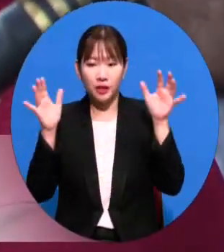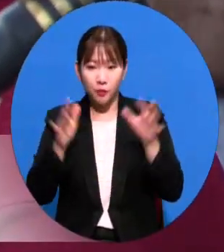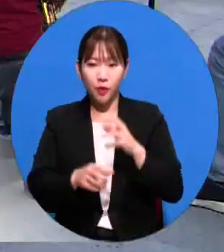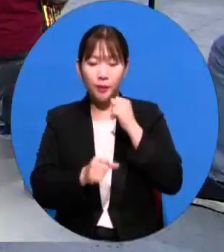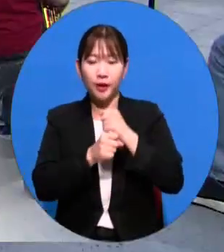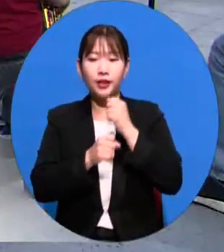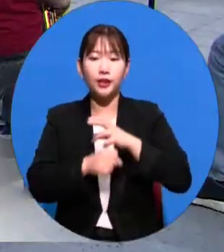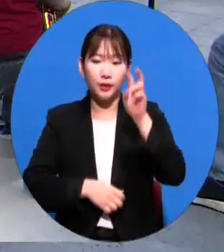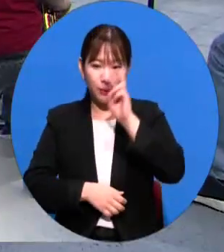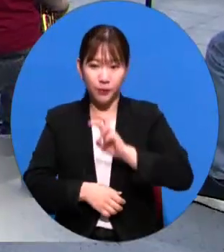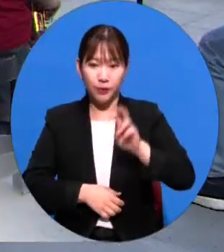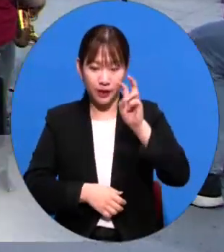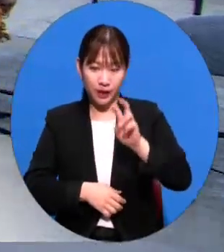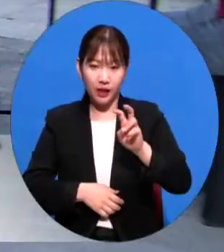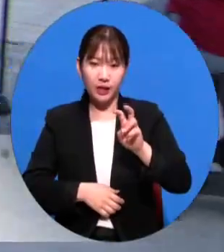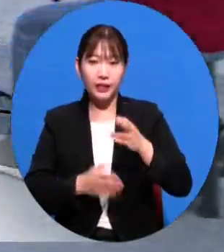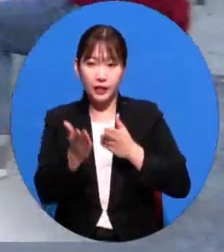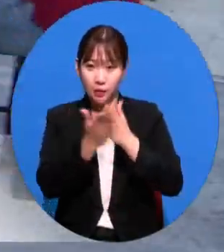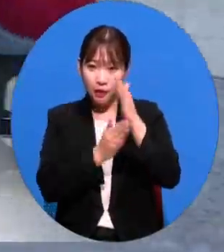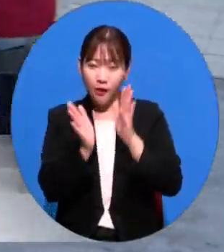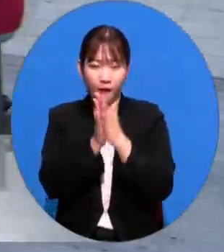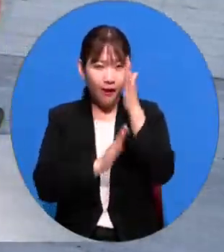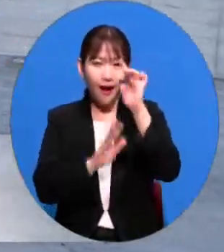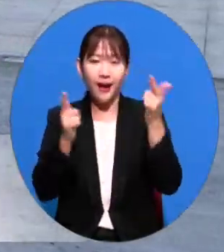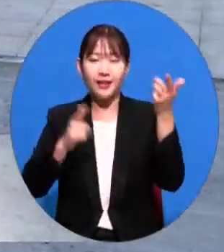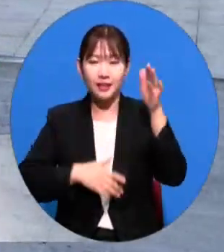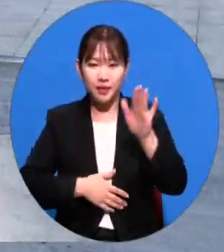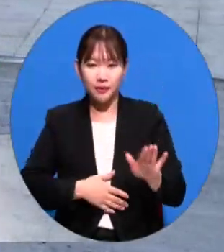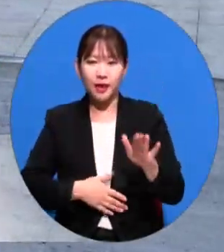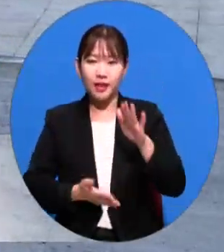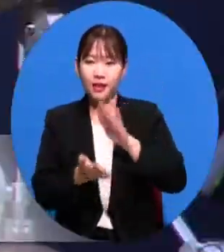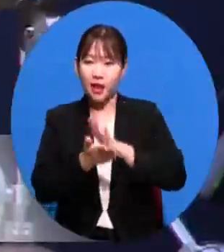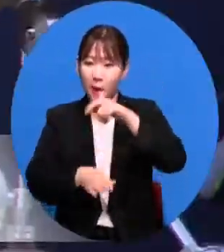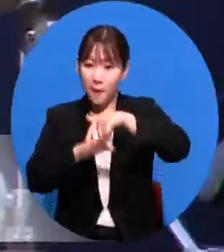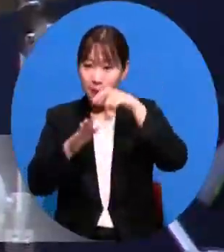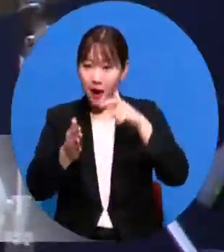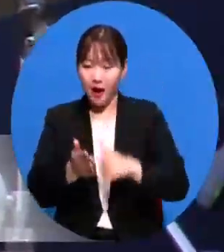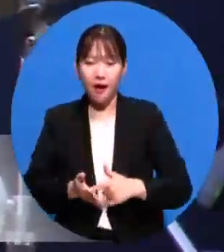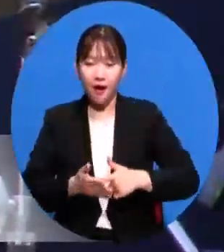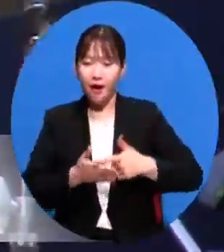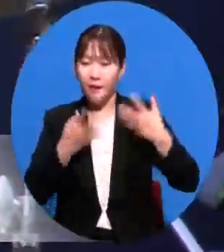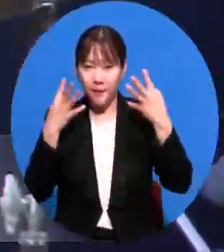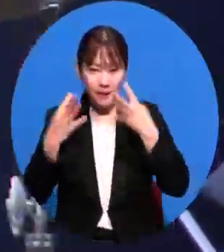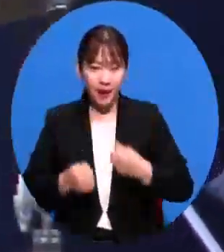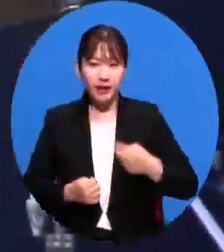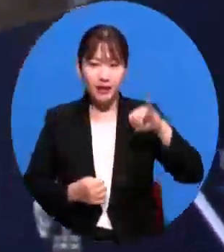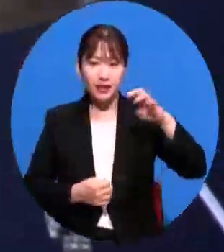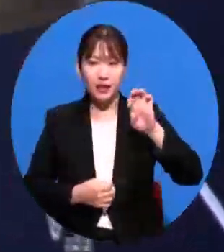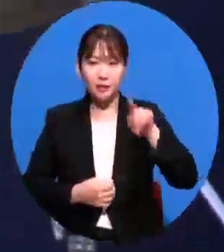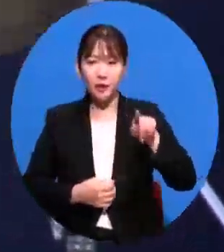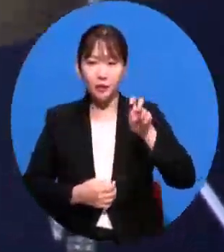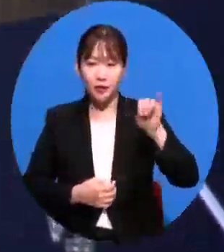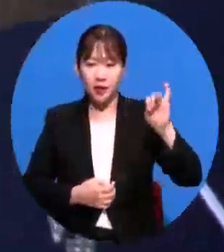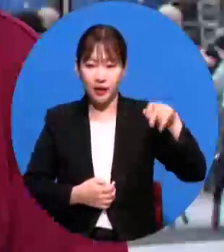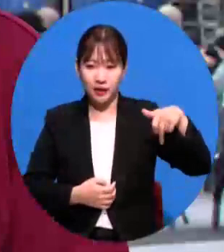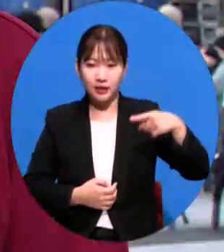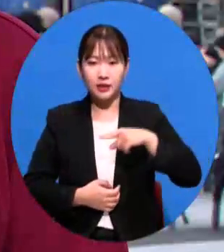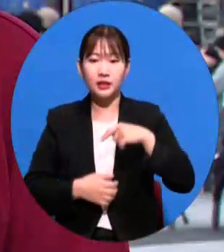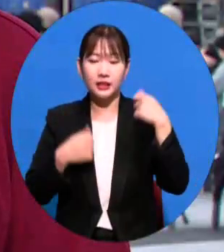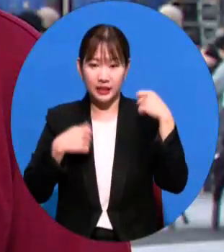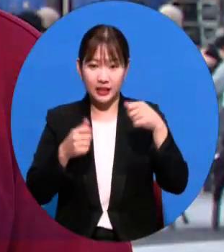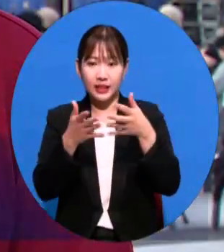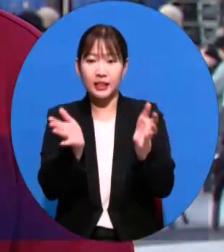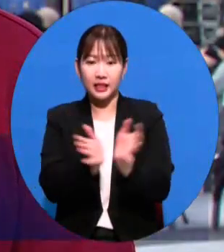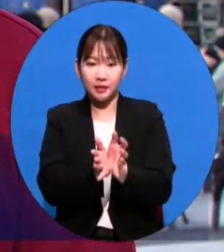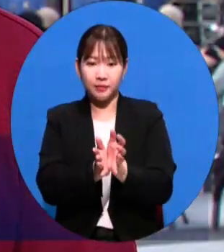선율입니다. 전문가처럼 화려하진 않지만 음악에 대한 열정만큼은 그 이상인 실버 마이크 공연팀.